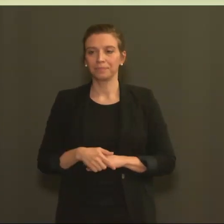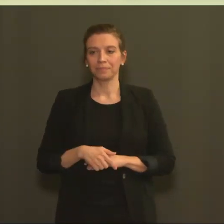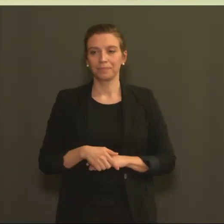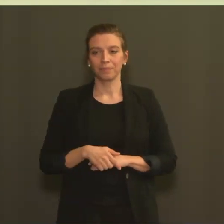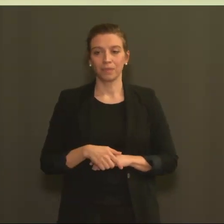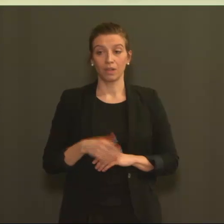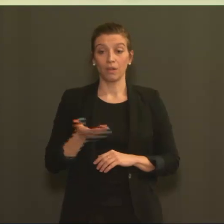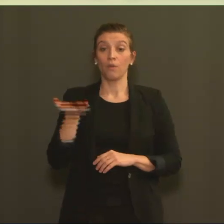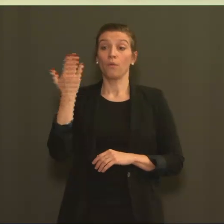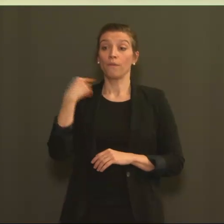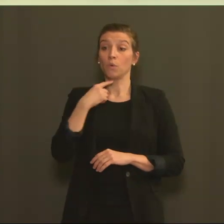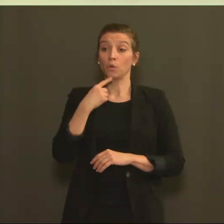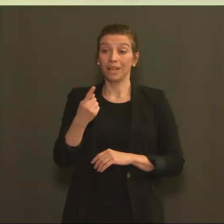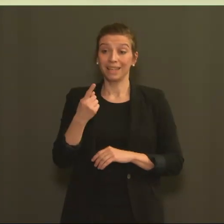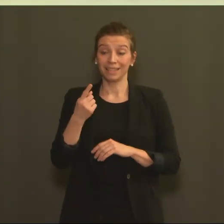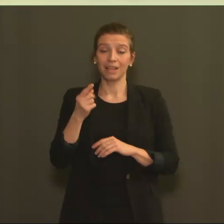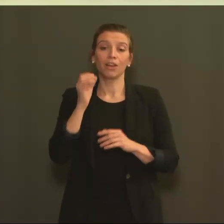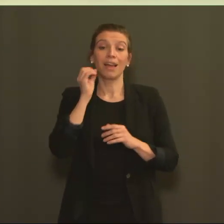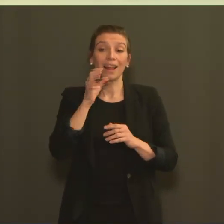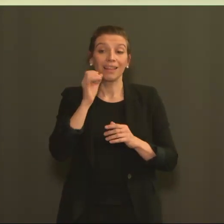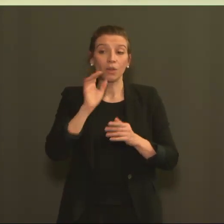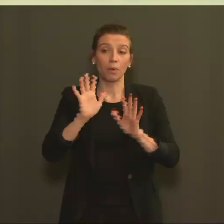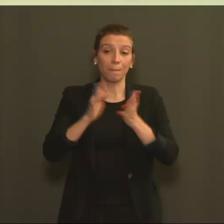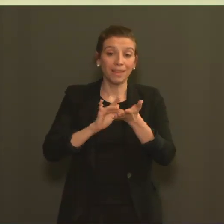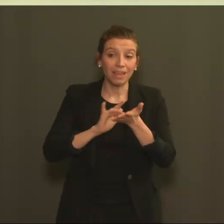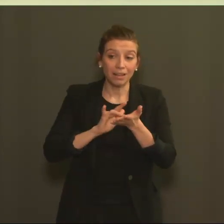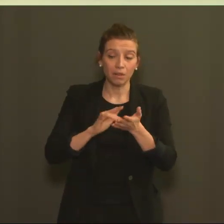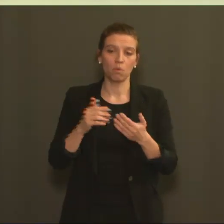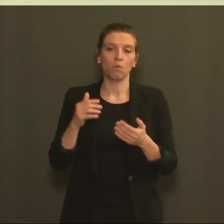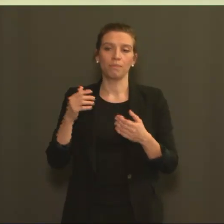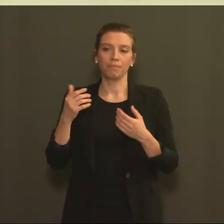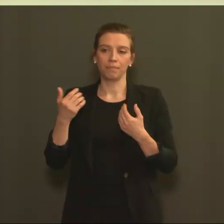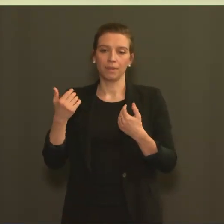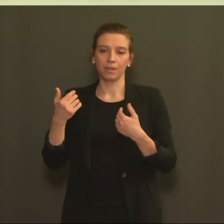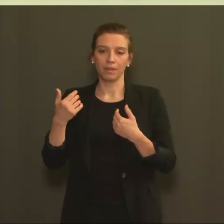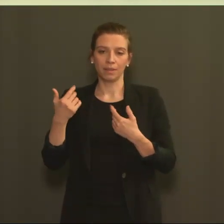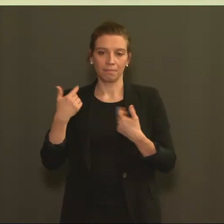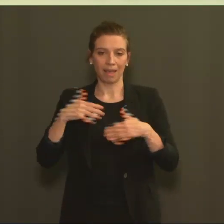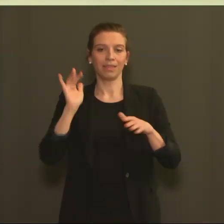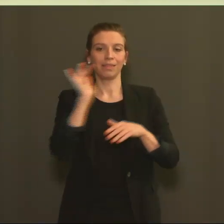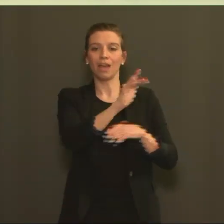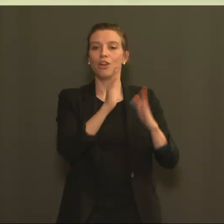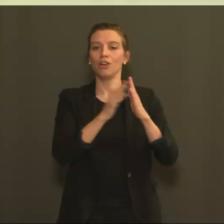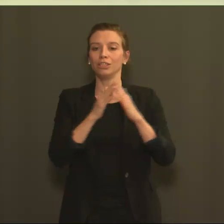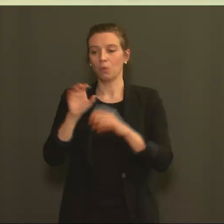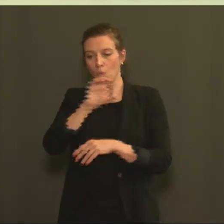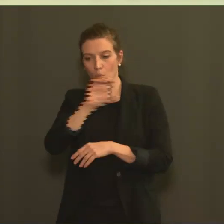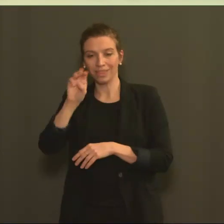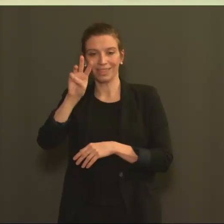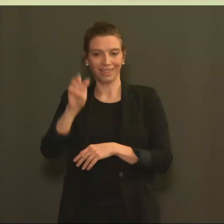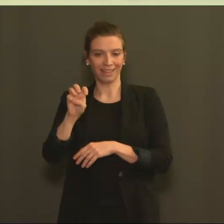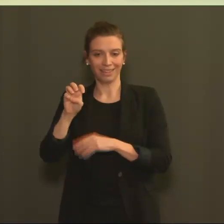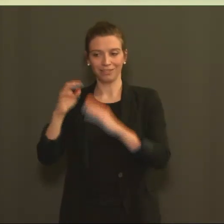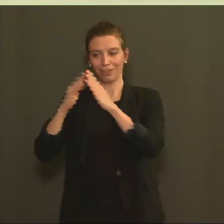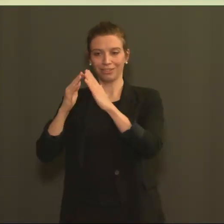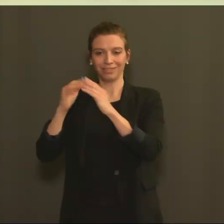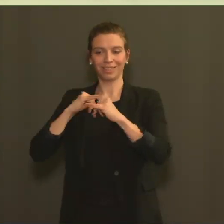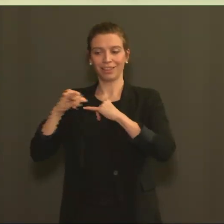verlaten daarmee liggen er momenteel 1974 koffie patiënten in het ziekenhuis waar